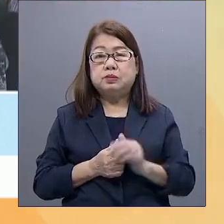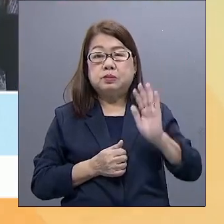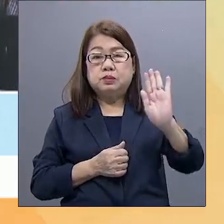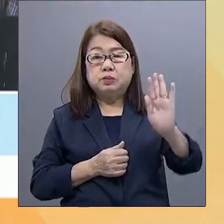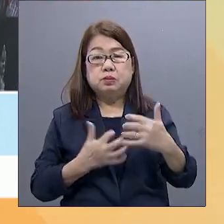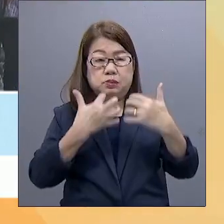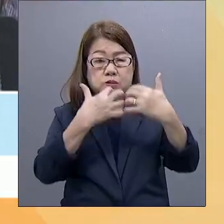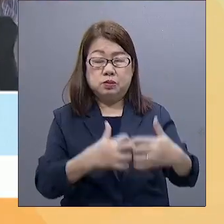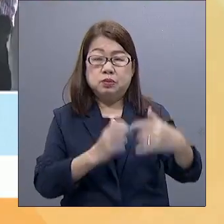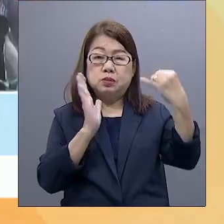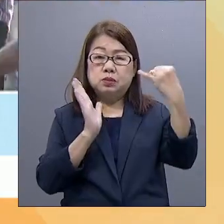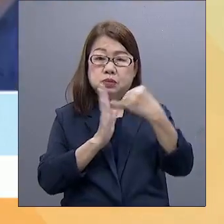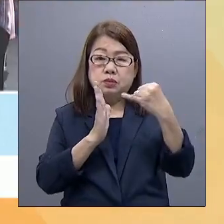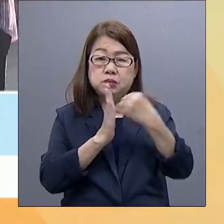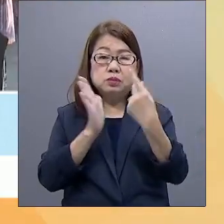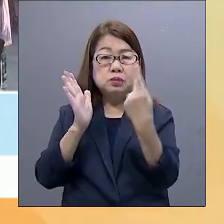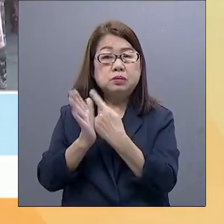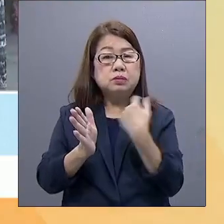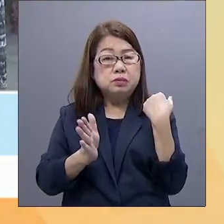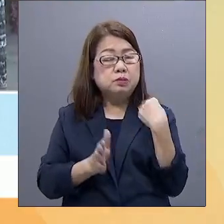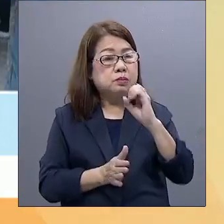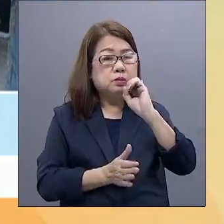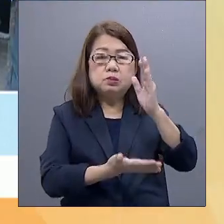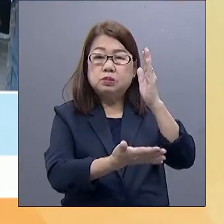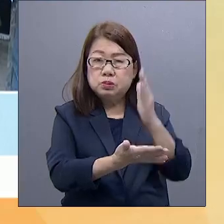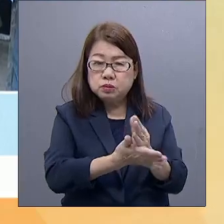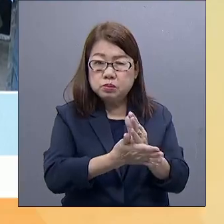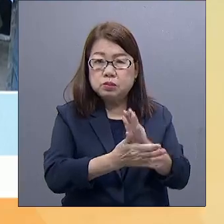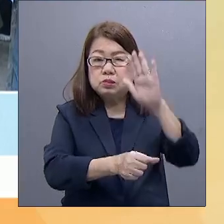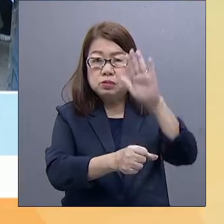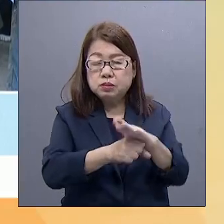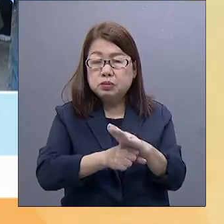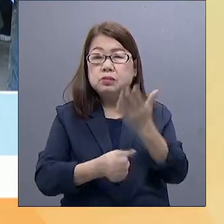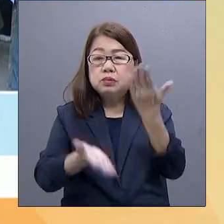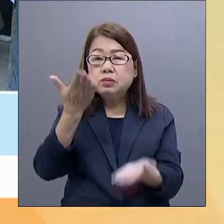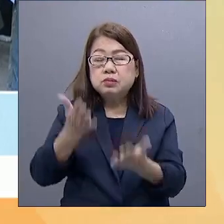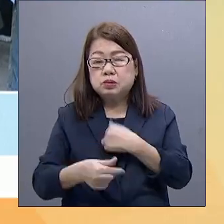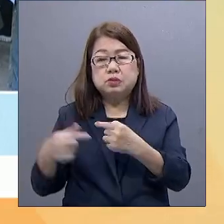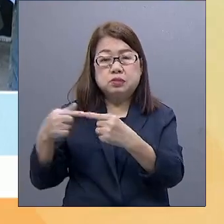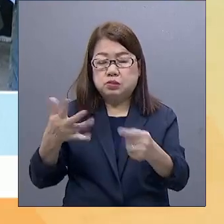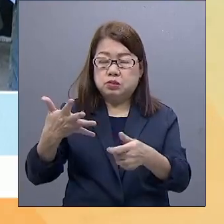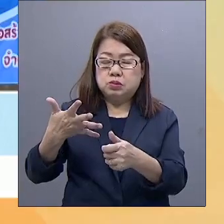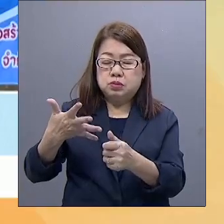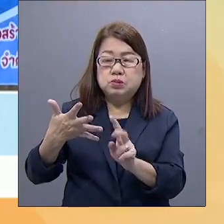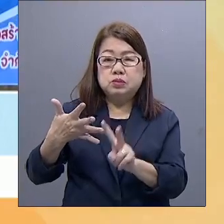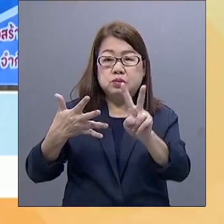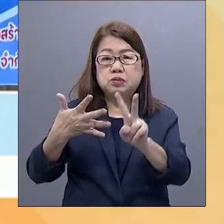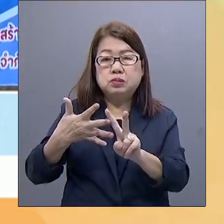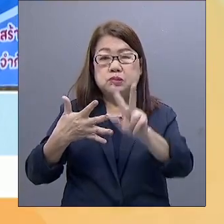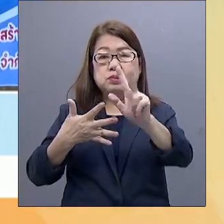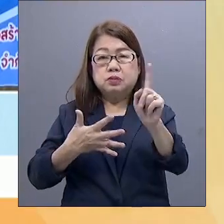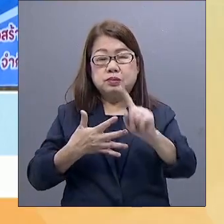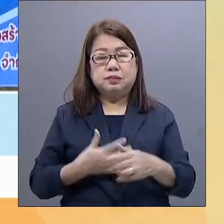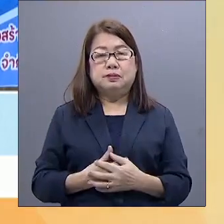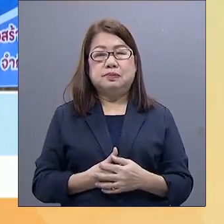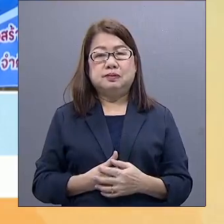จหวด จุ่ติหือยังคงฟังครั้ที่ 2 ครที่ 3 ต่ไป ค Mundนตอจะเปไงต่ไปถ้